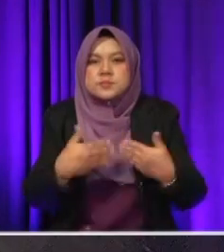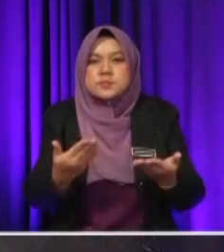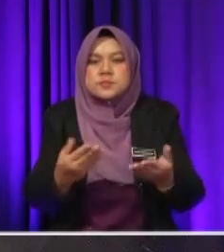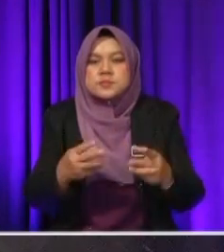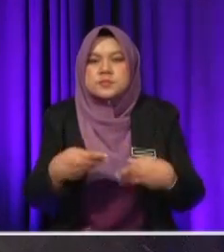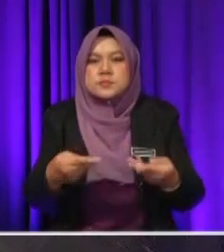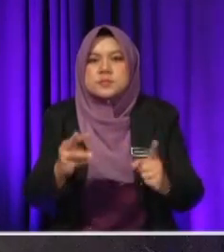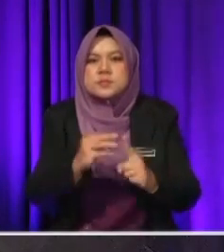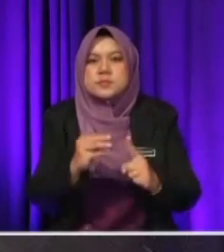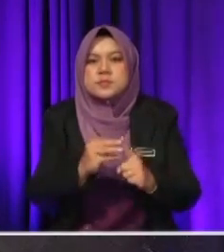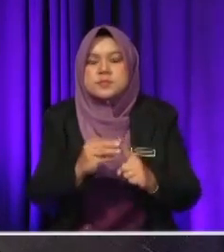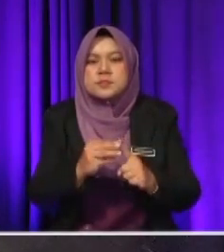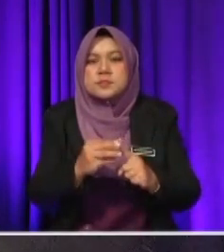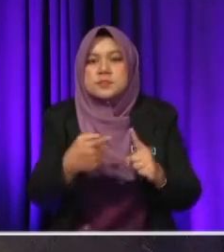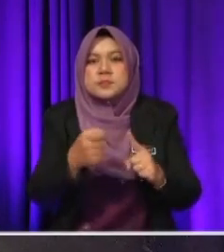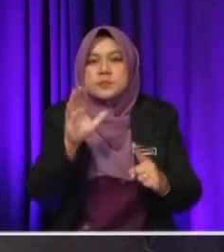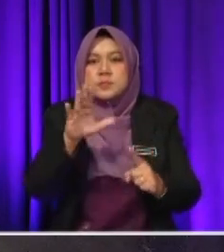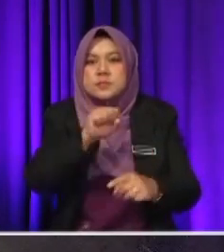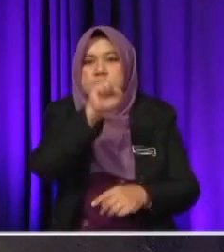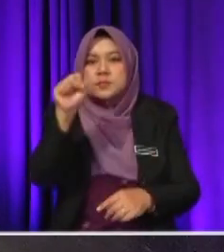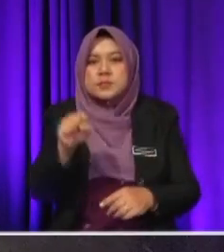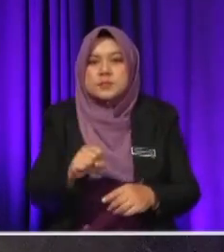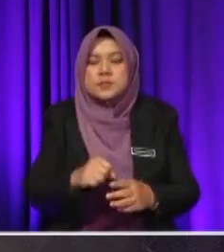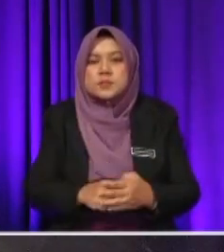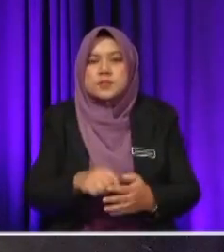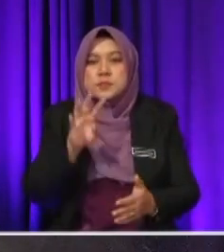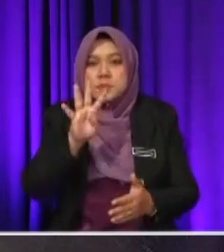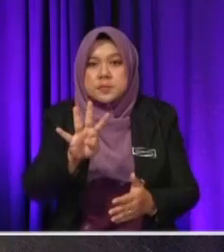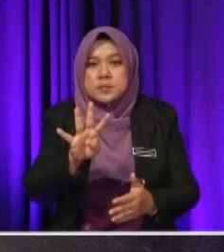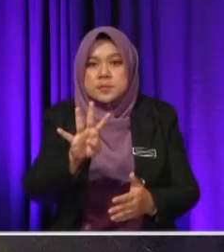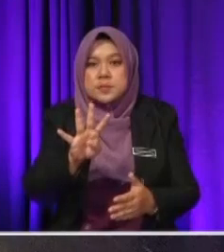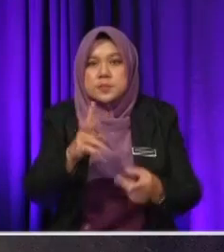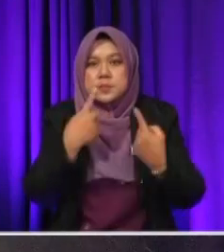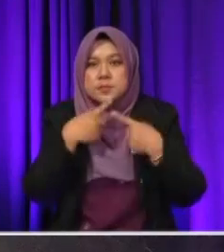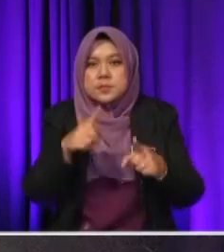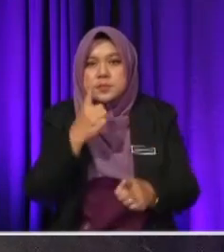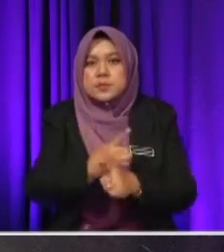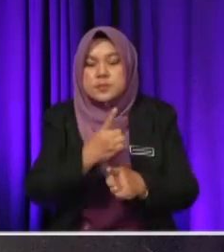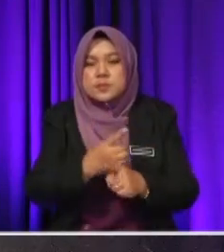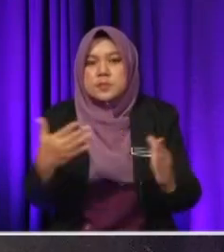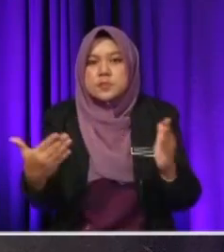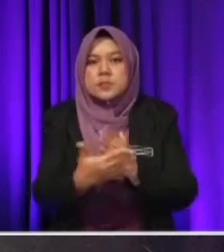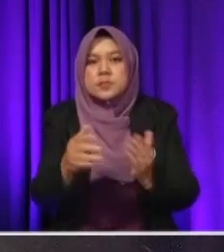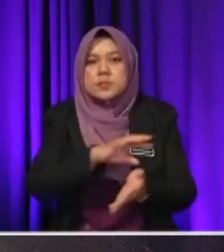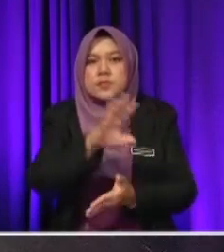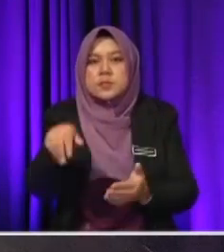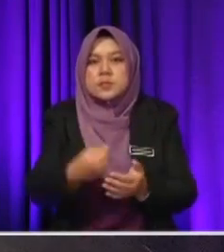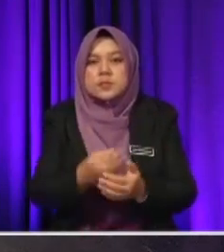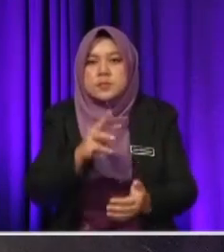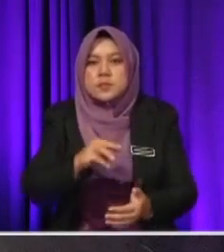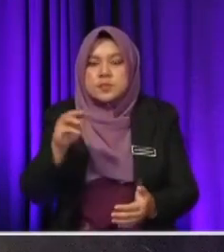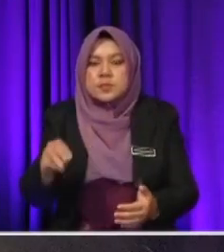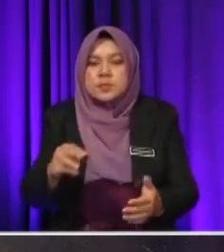kita lihat daripada 5 soal yang kita tanya 4 soal LAN yang dijawab bentuk oleh semua murid Oke jadi